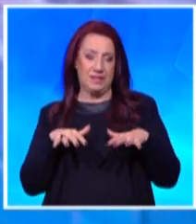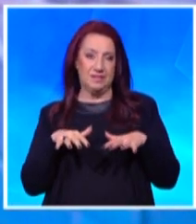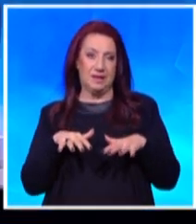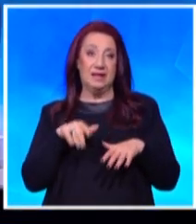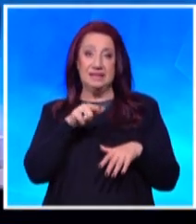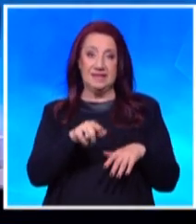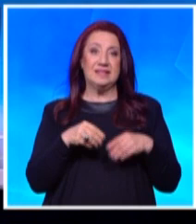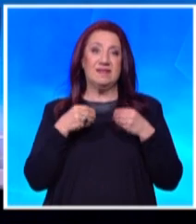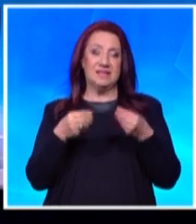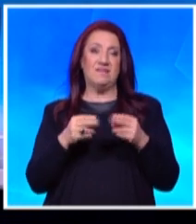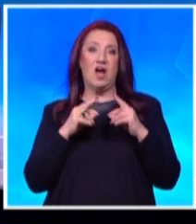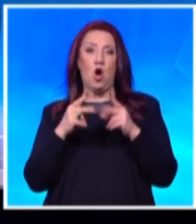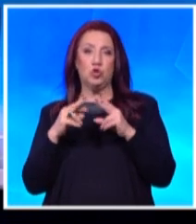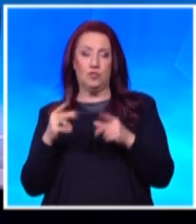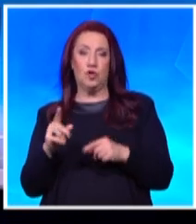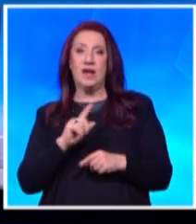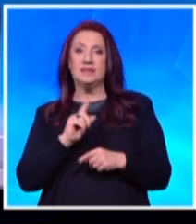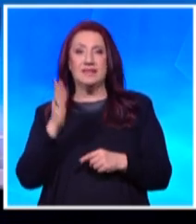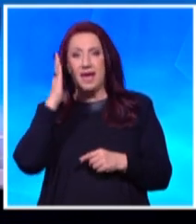А според вас кой е най-лошия вариант?